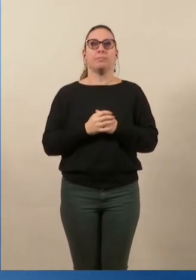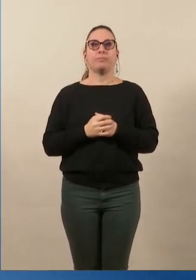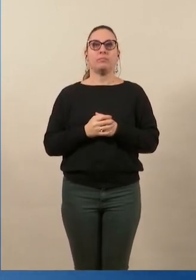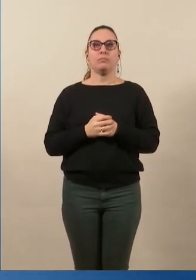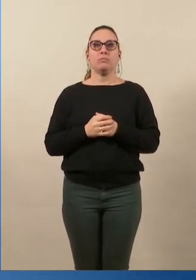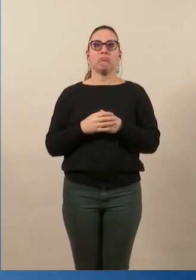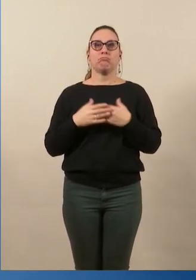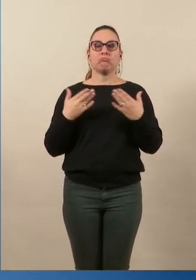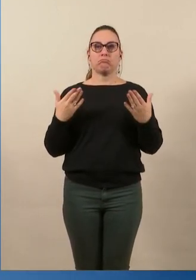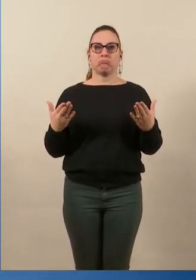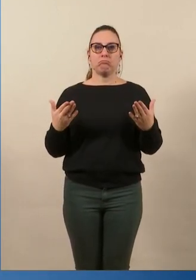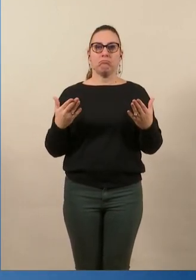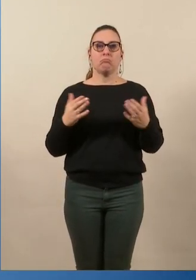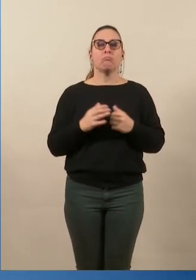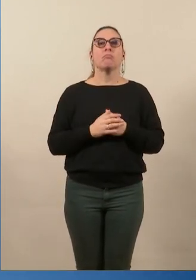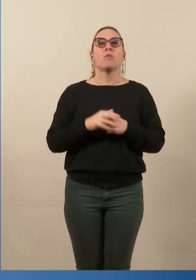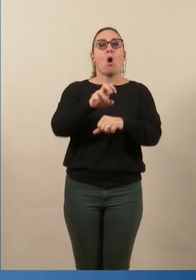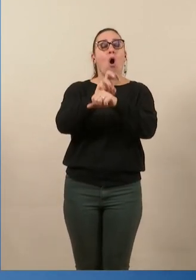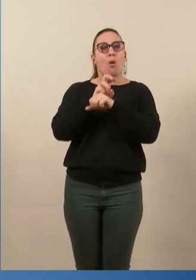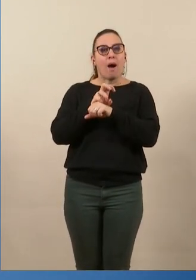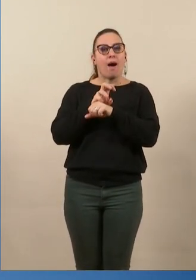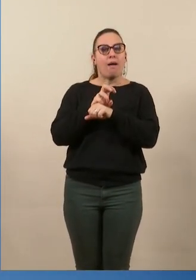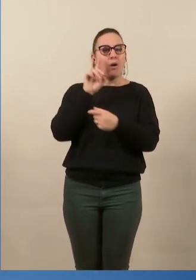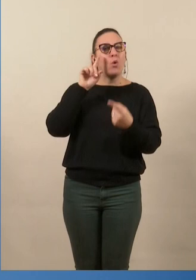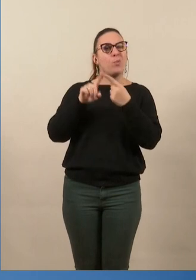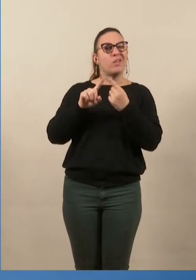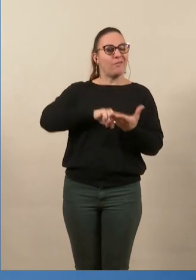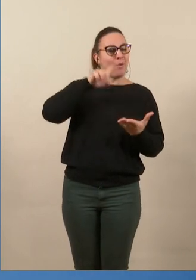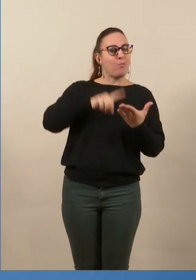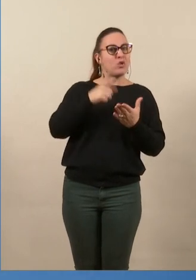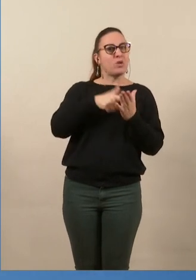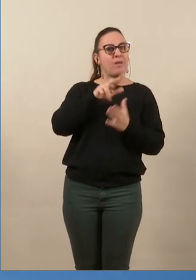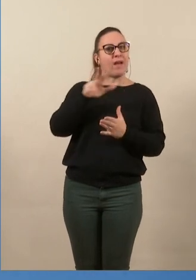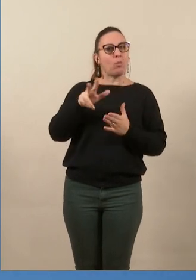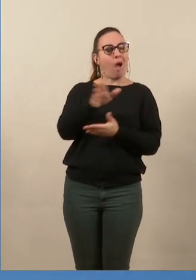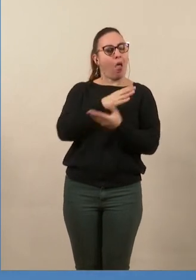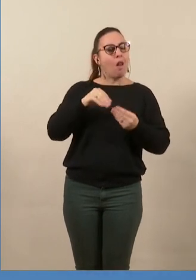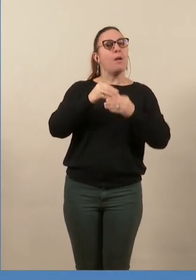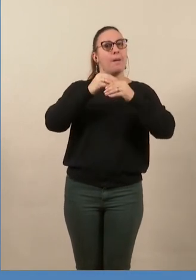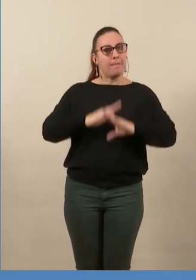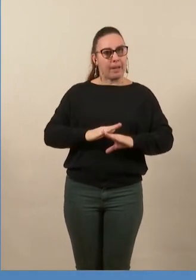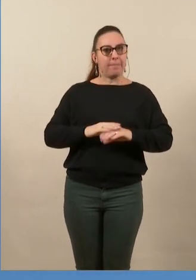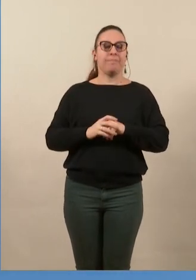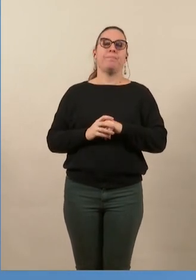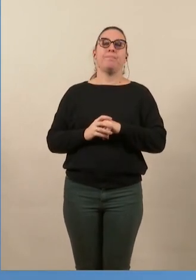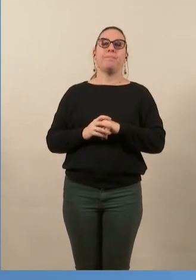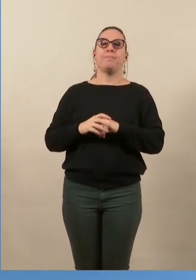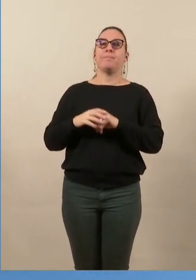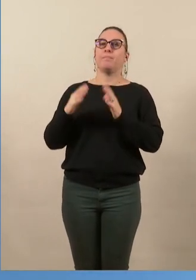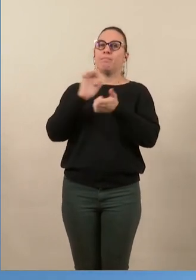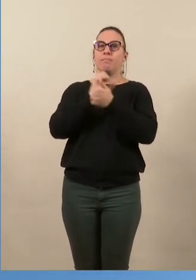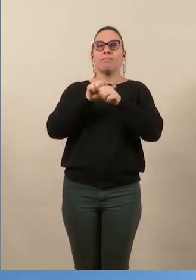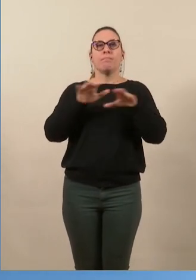tête j'en viens à l'emprunt dans l'objet et de boucler le budget 2023 pour rappel publié par la Ville de Grenoble sur